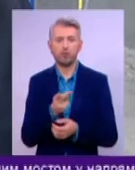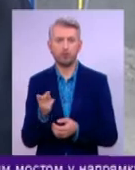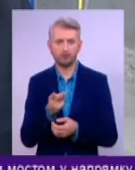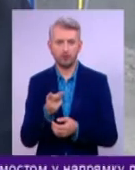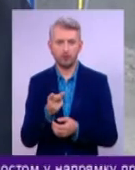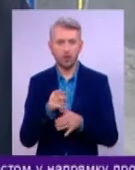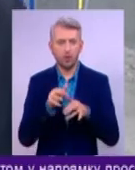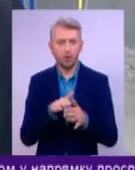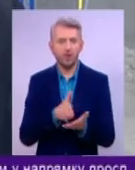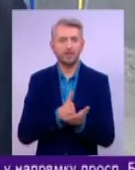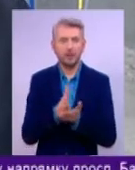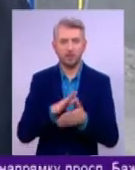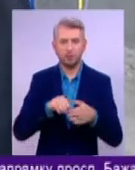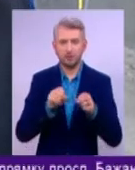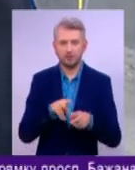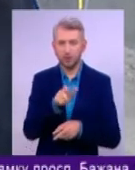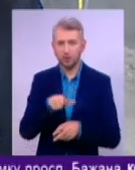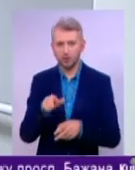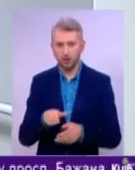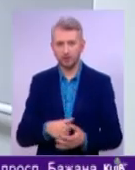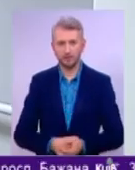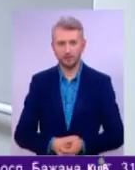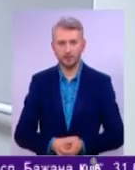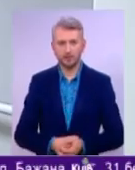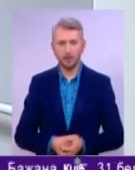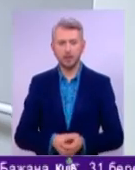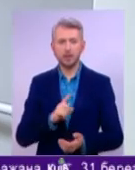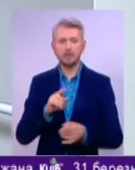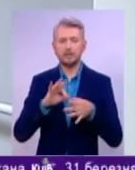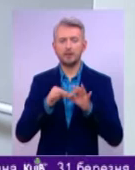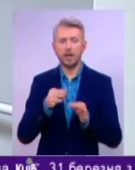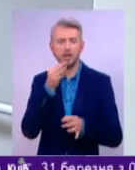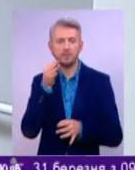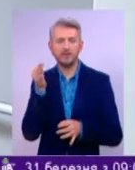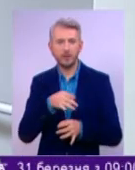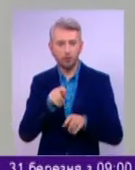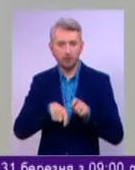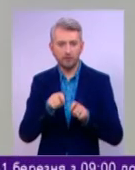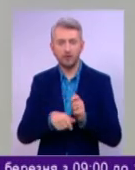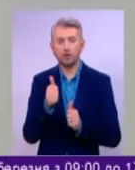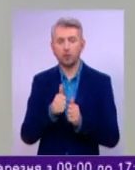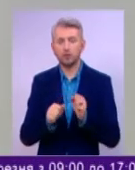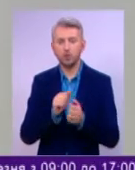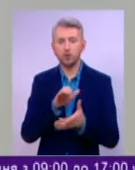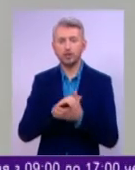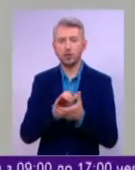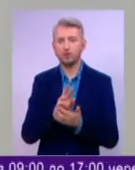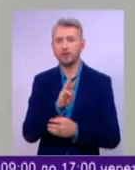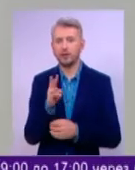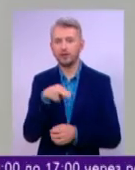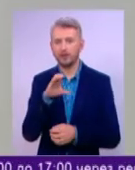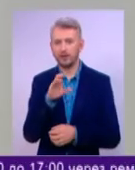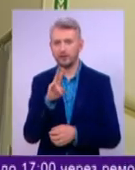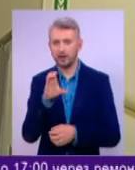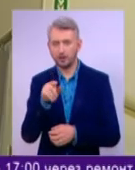в напрямку безпеки людей, безпеки киян. З детальним звітом ревізії кожен охочий зможе ознайомитись на сайті ДСНС. Там